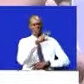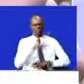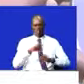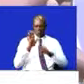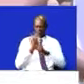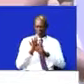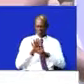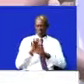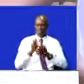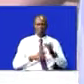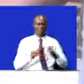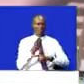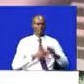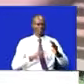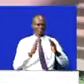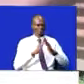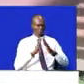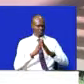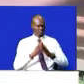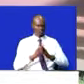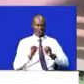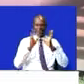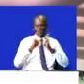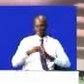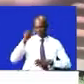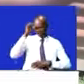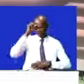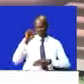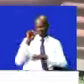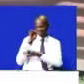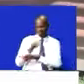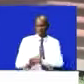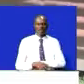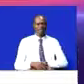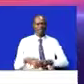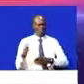siwej. Koro sirikal kuo kapo ndu konywa, ukonywa yweyo surrounding wani.